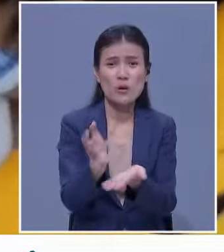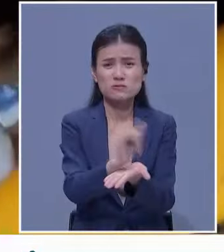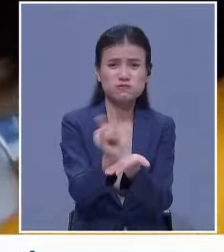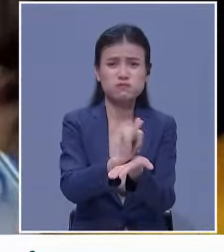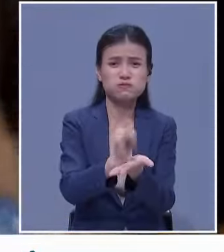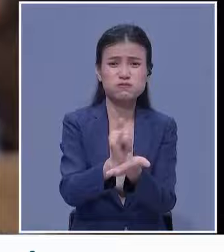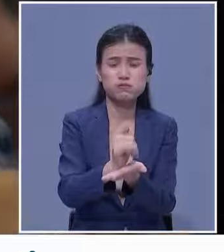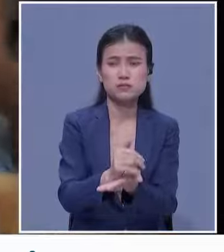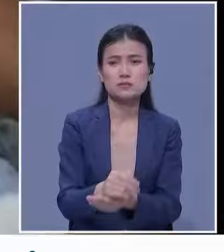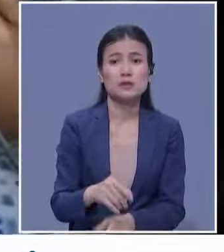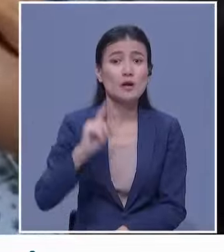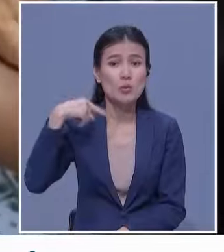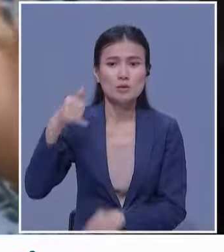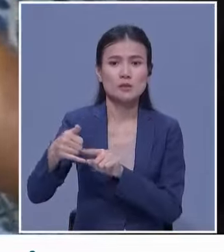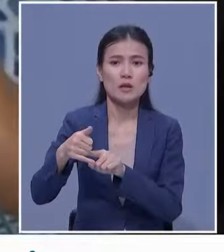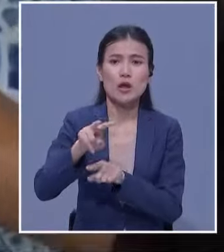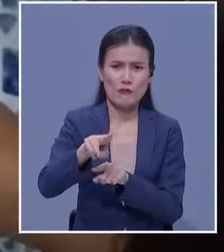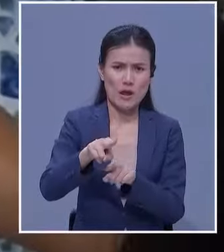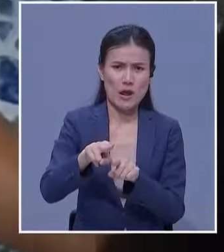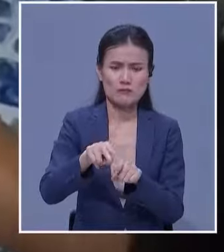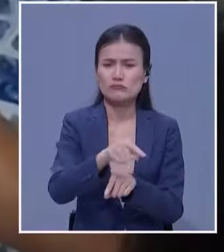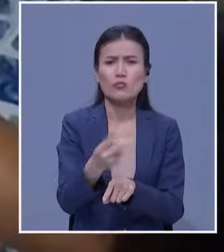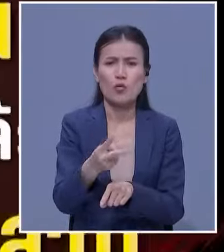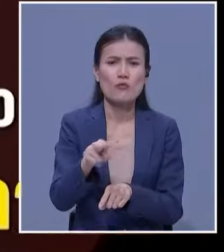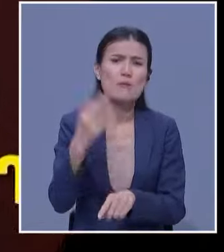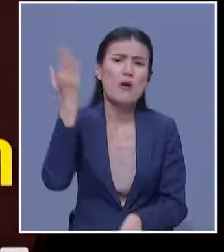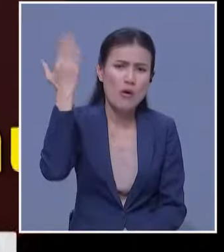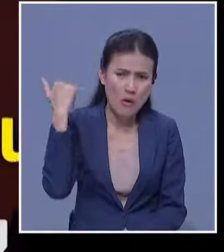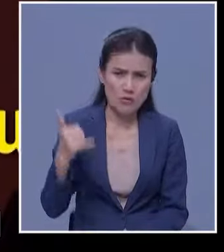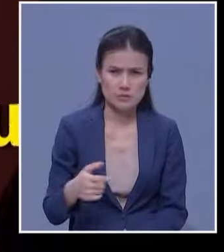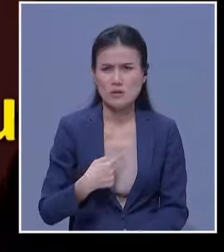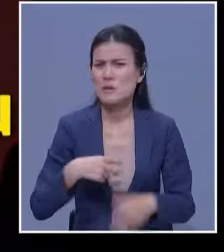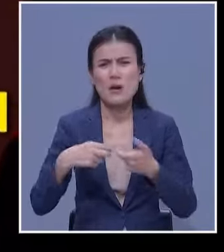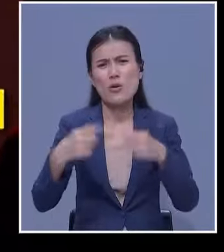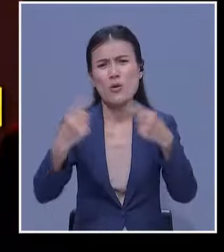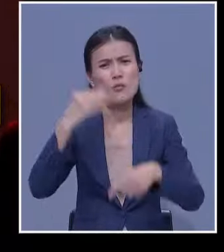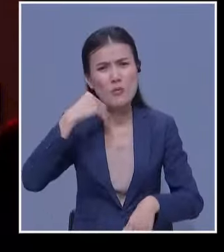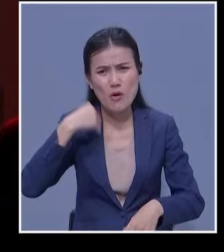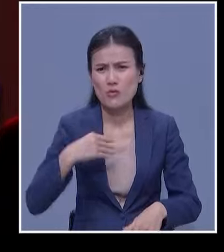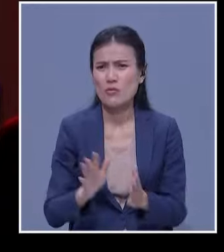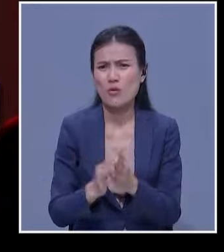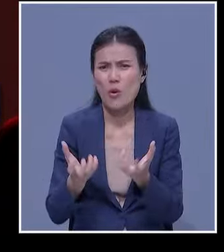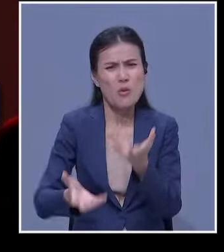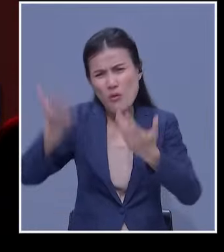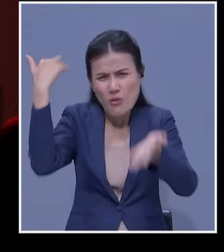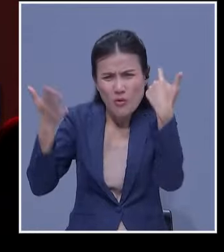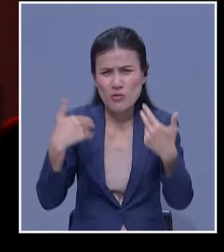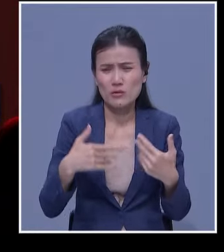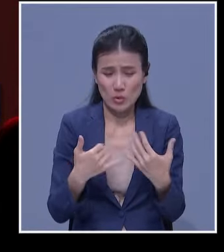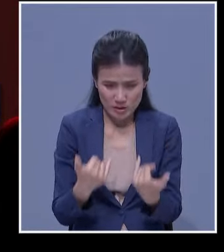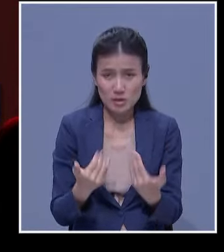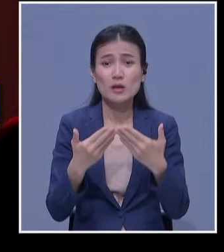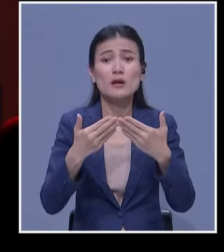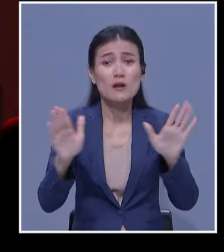ป็นอดีตแฟนของลูกนี่แหละมีปัญหากันมาตลอดทุบข้าวของกันในบ้านแล้วก็เลิกกันไปประมาณพักนึงแล้วนะคะ